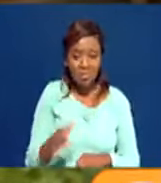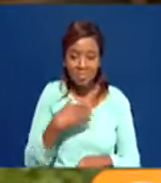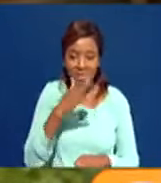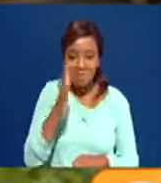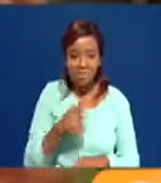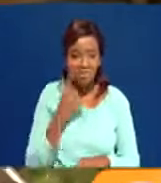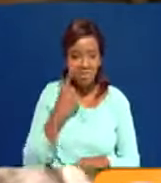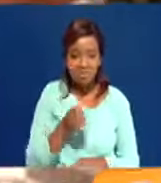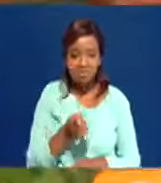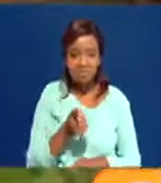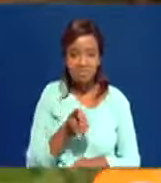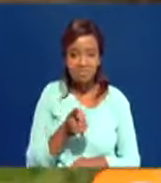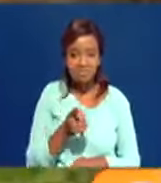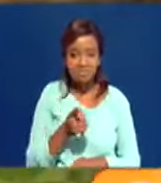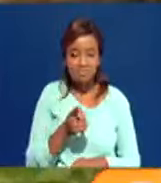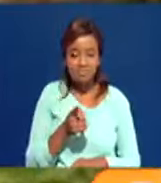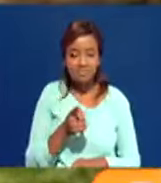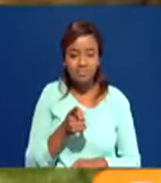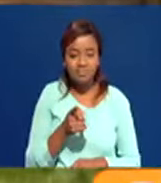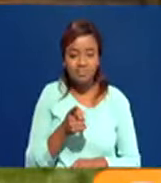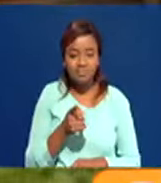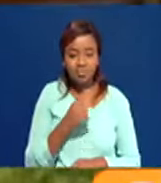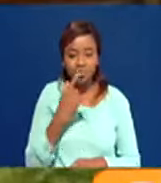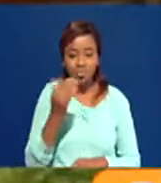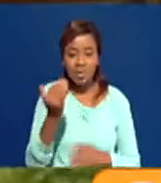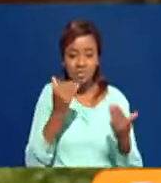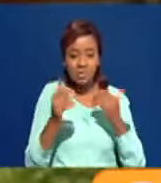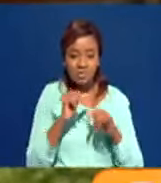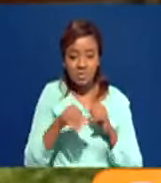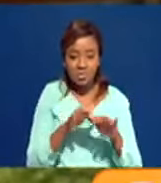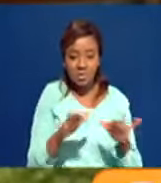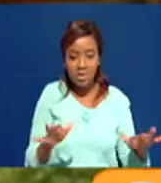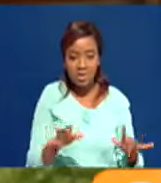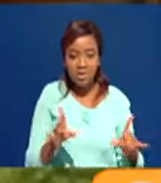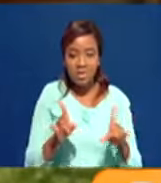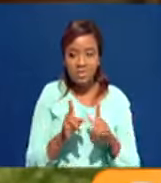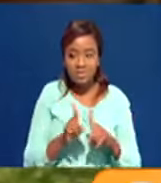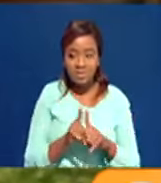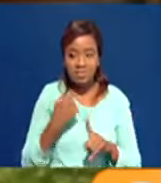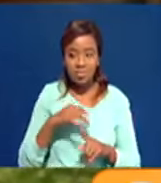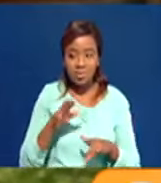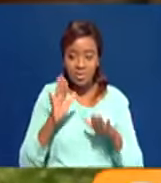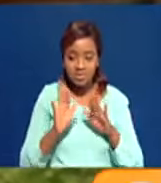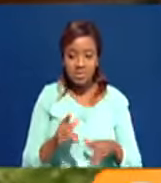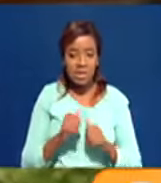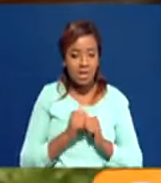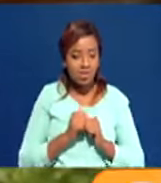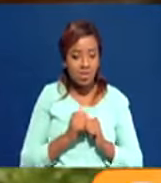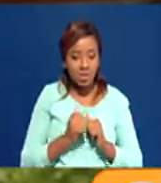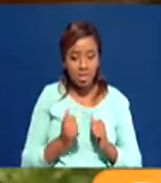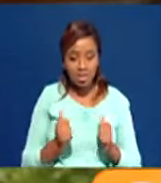Sasa sijaiona hata kidogo tukuulizwa samba. Mimi tukakaa vizuri.